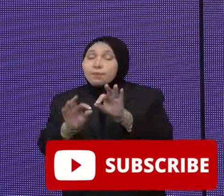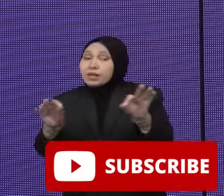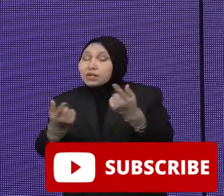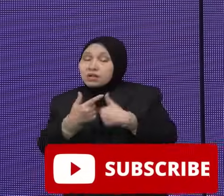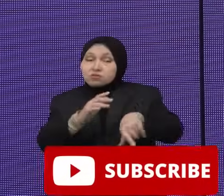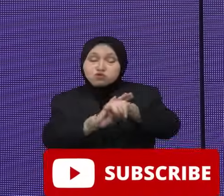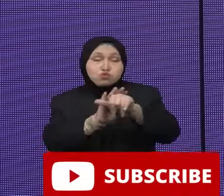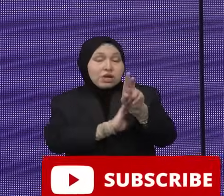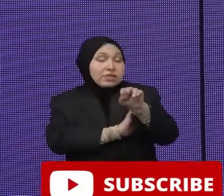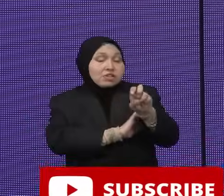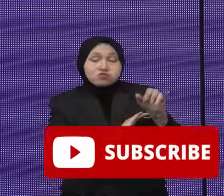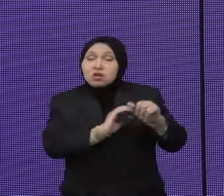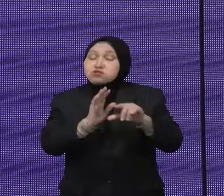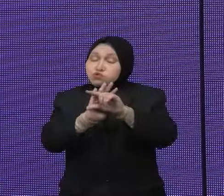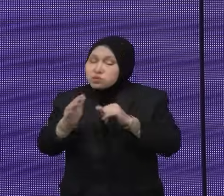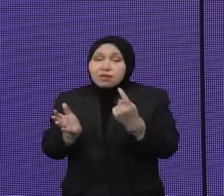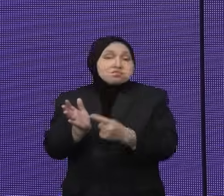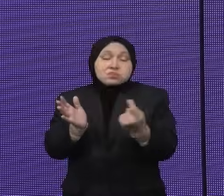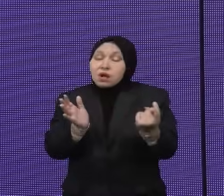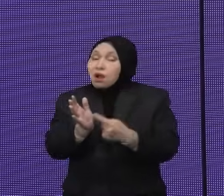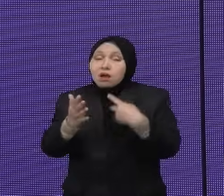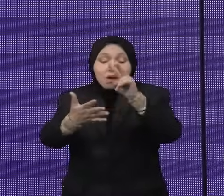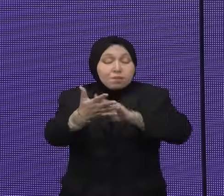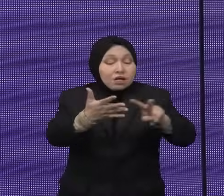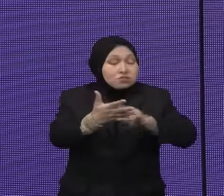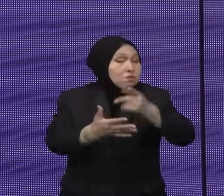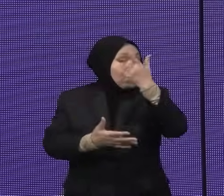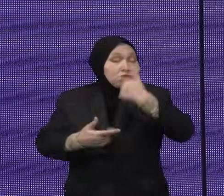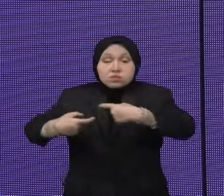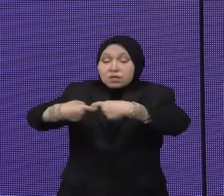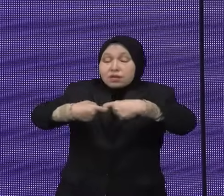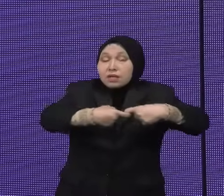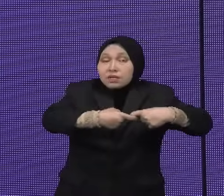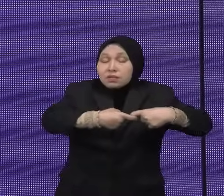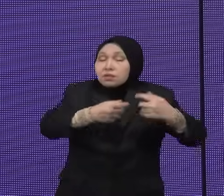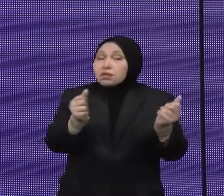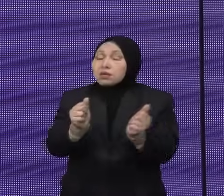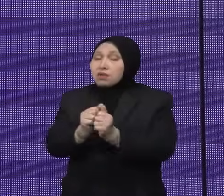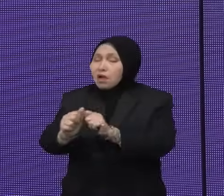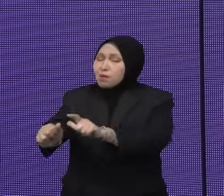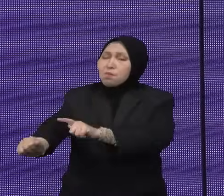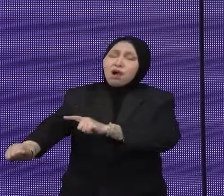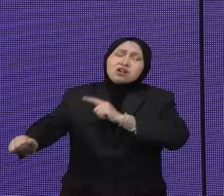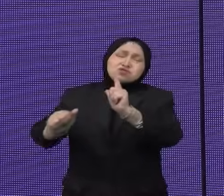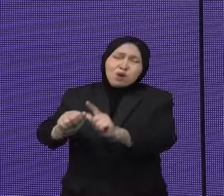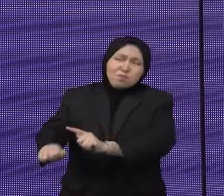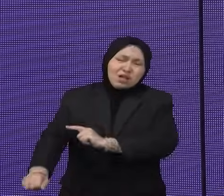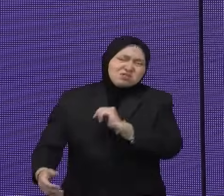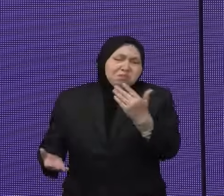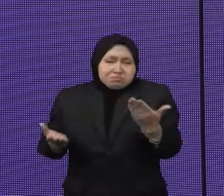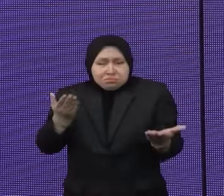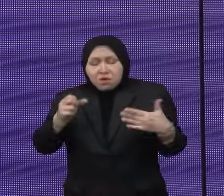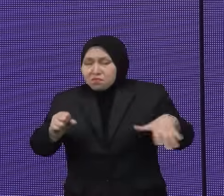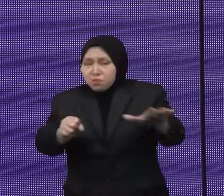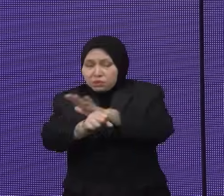surah An-Nisa, surah yang jarang-jarang orang baca saat ini. Pasal orang kaitkan dengan panjang-panjang dan juga mungkin penuh